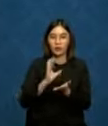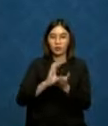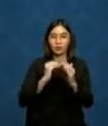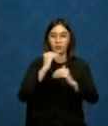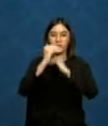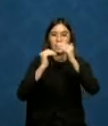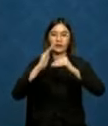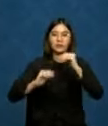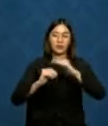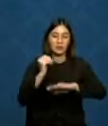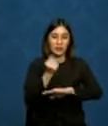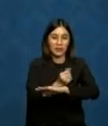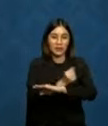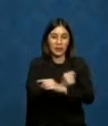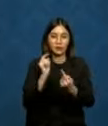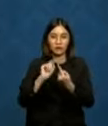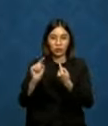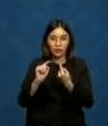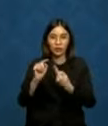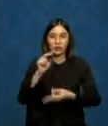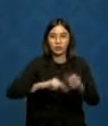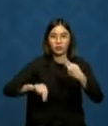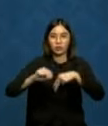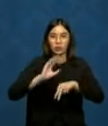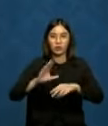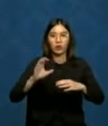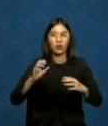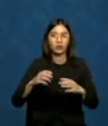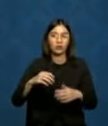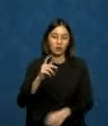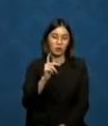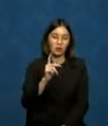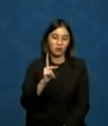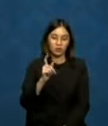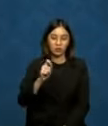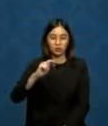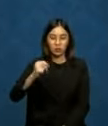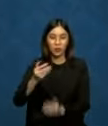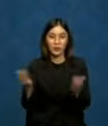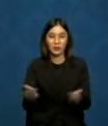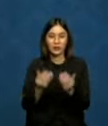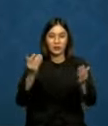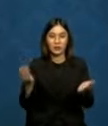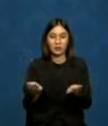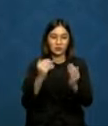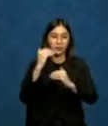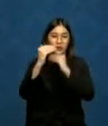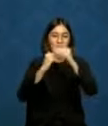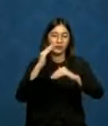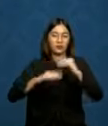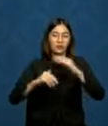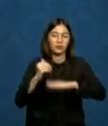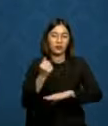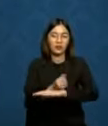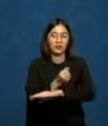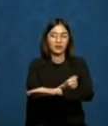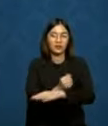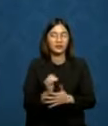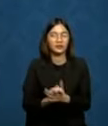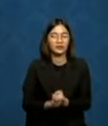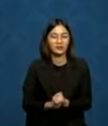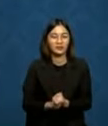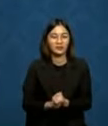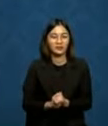พัฒนาฝีมือแรางงานเนี่ยอยู่ภายใต้การดูแลของกองส่งเสริมการพัฒนาฝีมือรางงานซึ่งเราก็จะมี